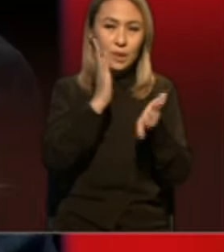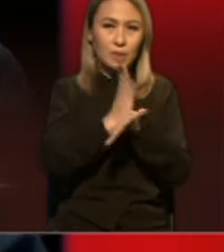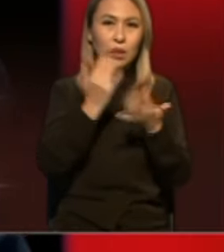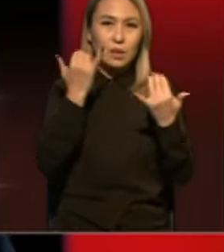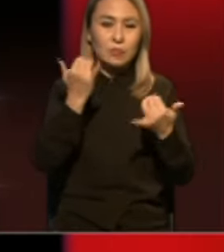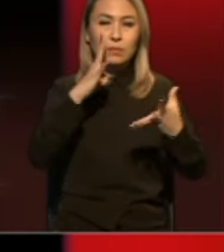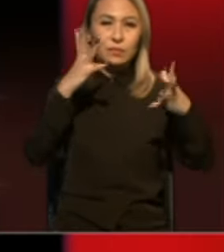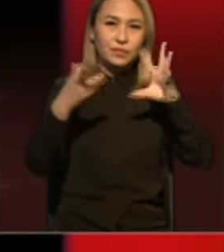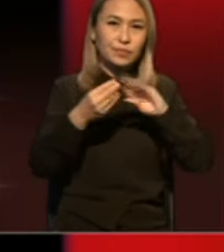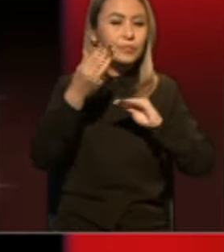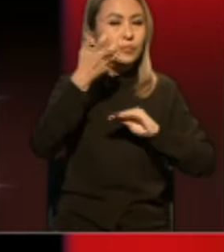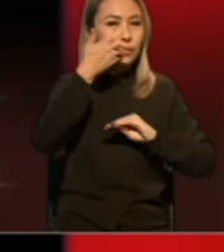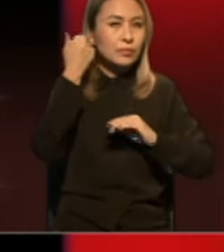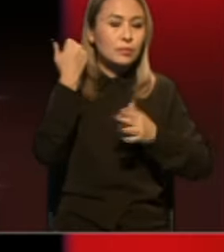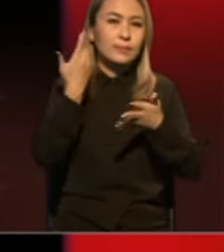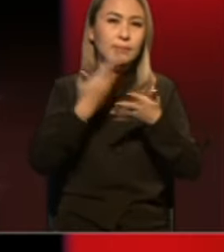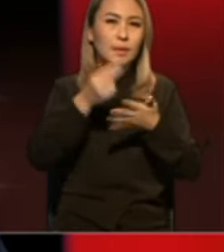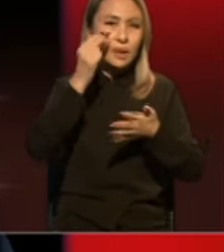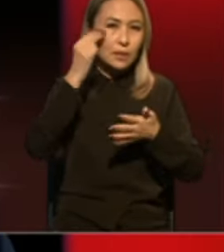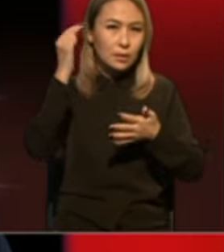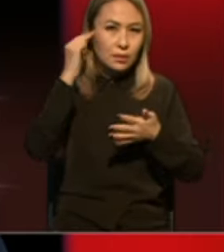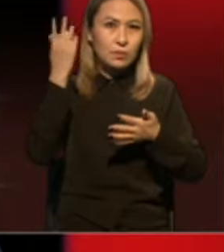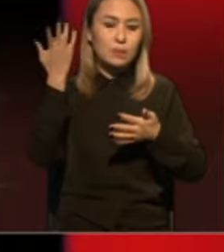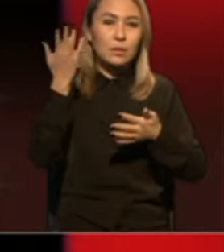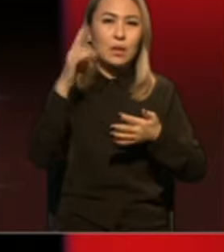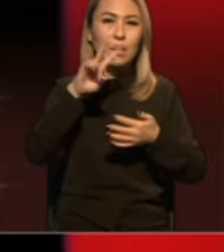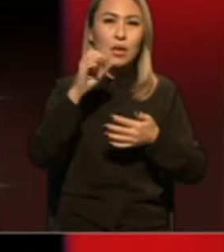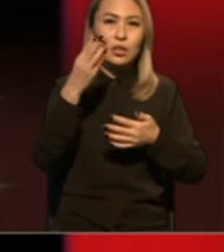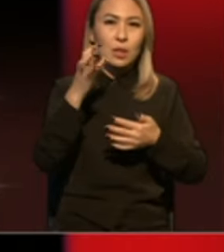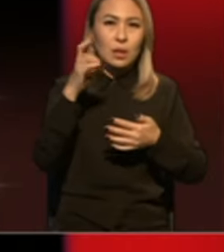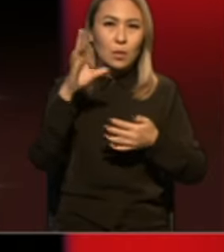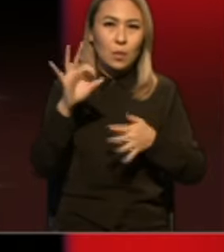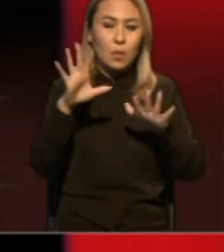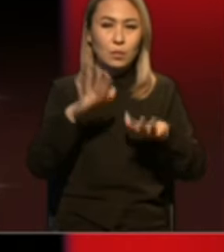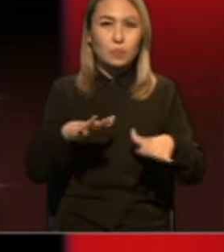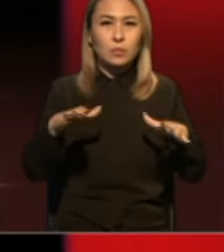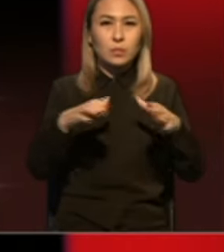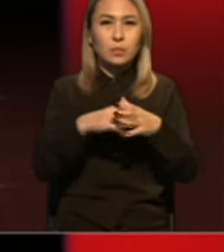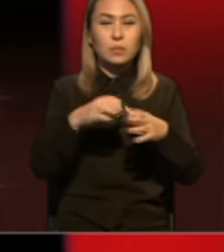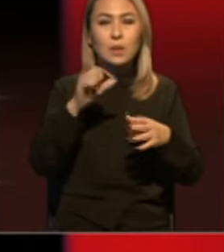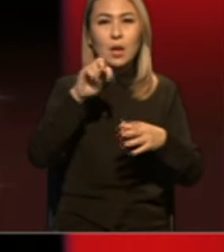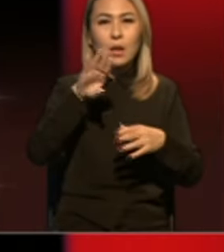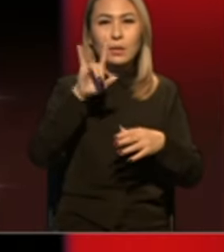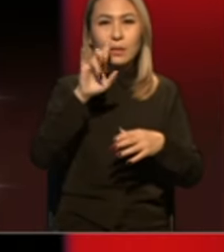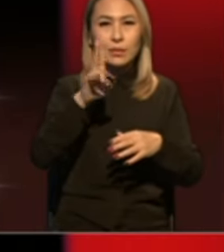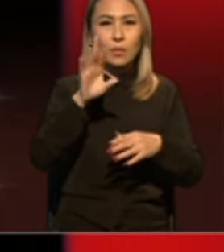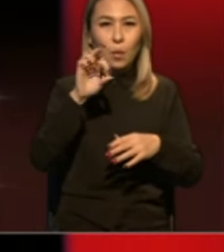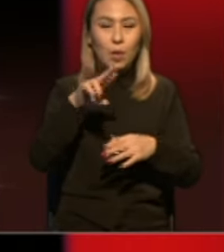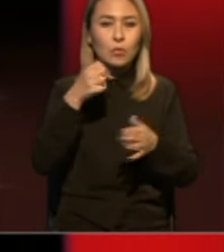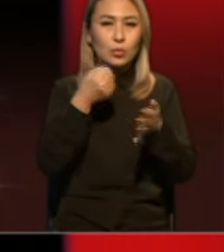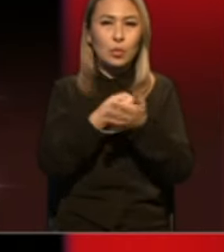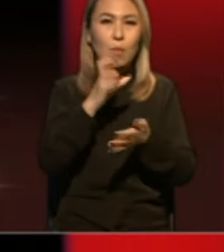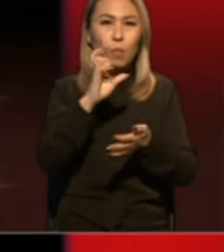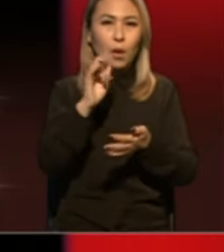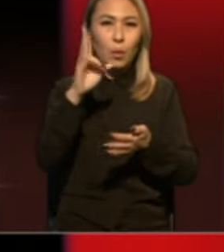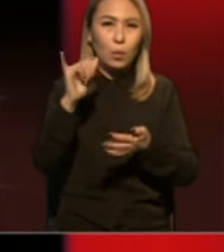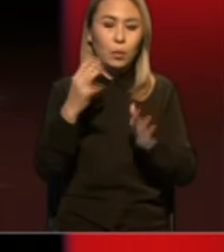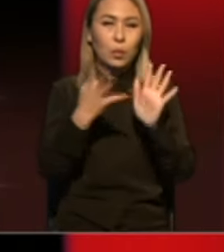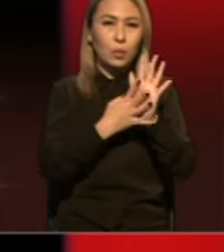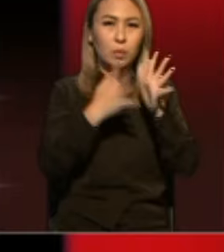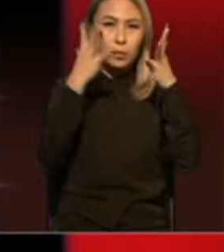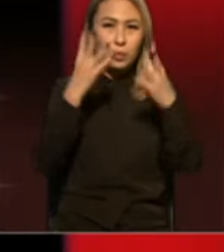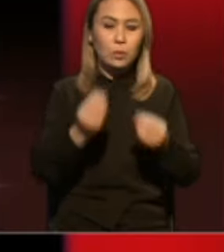осының нәтижелерінің арқасында мысалы Қытайдан Лашанко елінен, мысалы Алтынкөл қаласынан Бакуға дейін мысалы 9 күнге